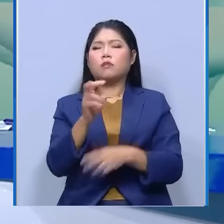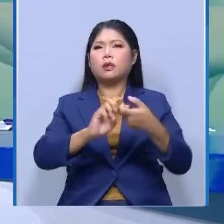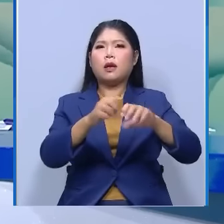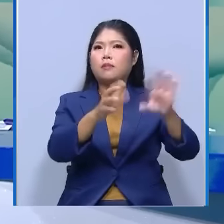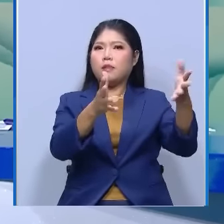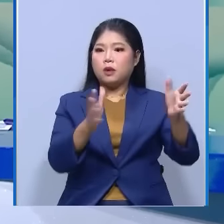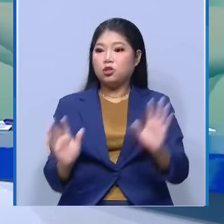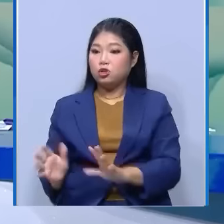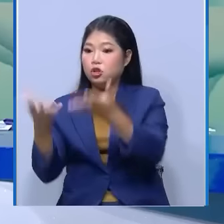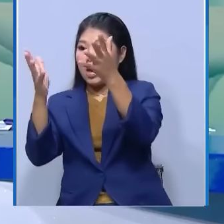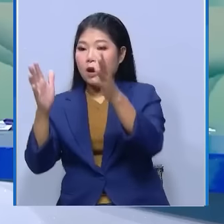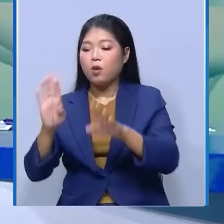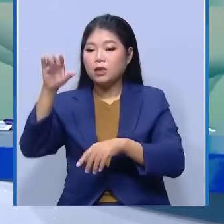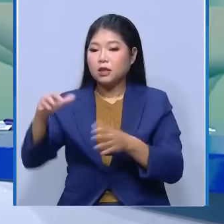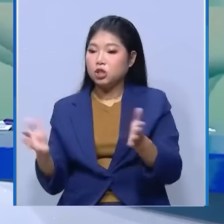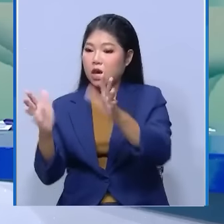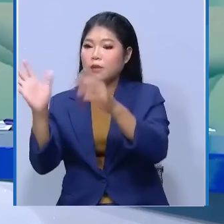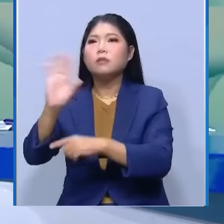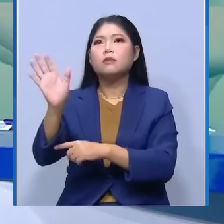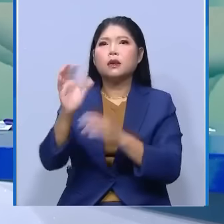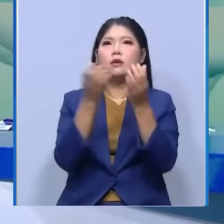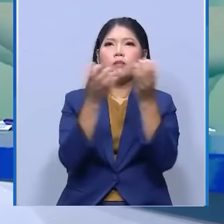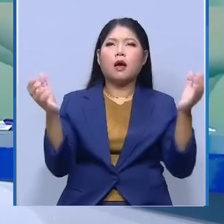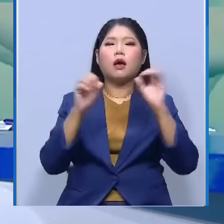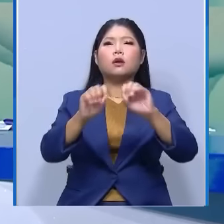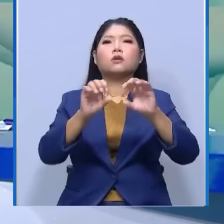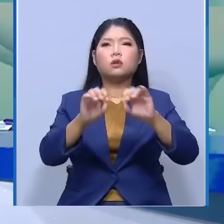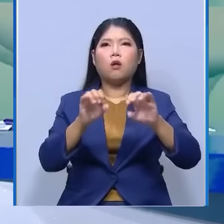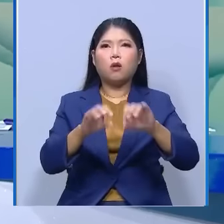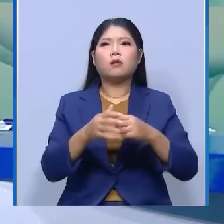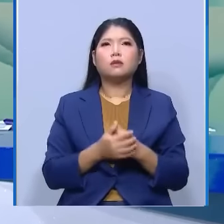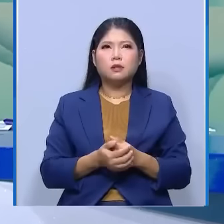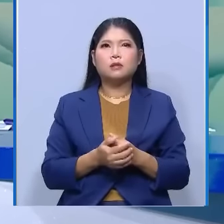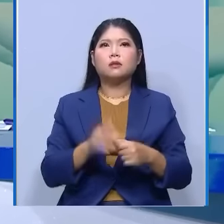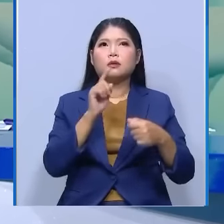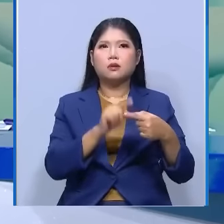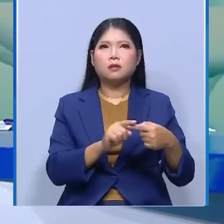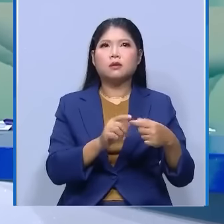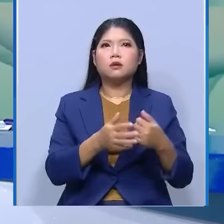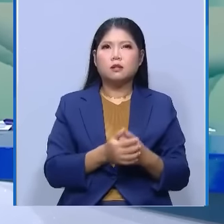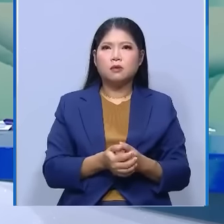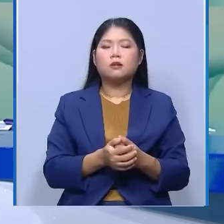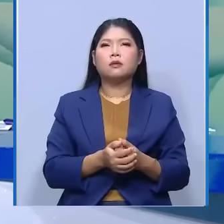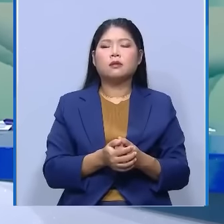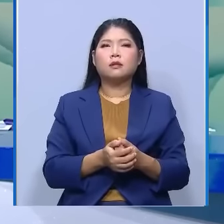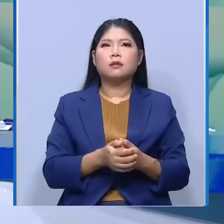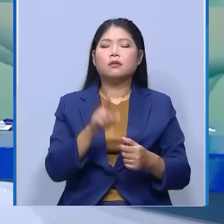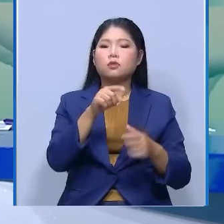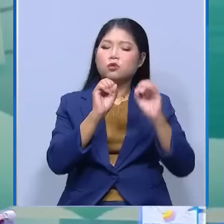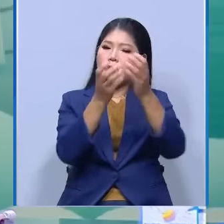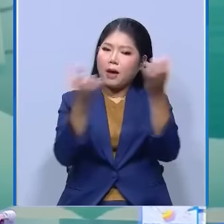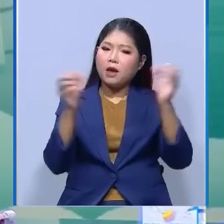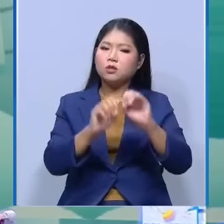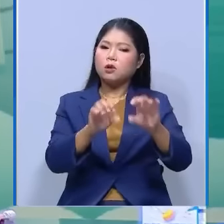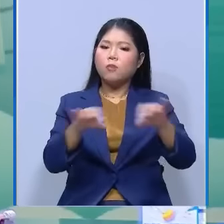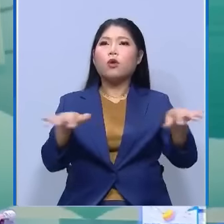ชียร์อะไรเนี่ยนะคะไม่ได้เชียร์บริษัทอะไรก็สอนไปบอกว่ารู้จักเย็นให้พอรอให้เป็นถึงจะรวยนะแต่อีกฝั่งนึงก็เอ๊ะ